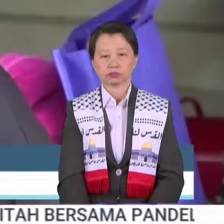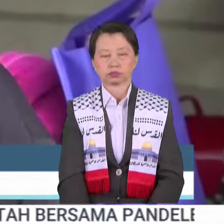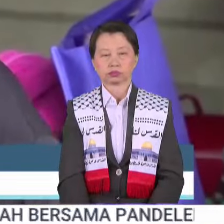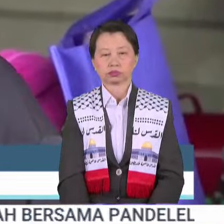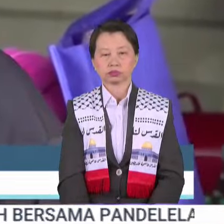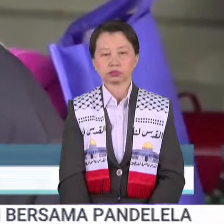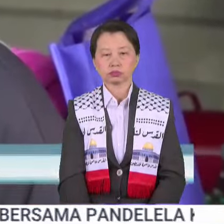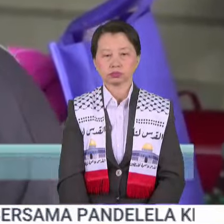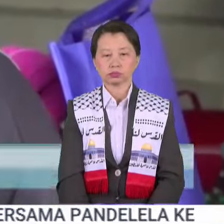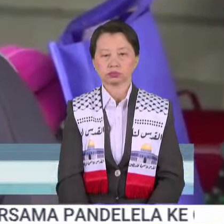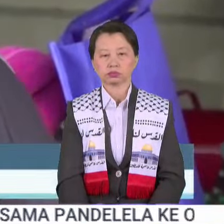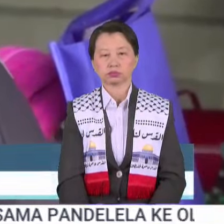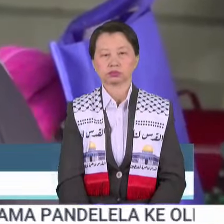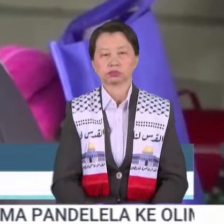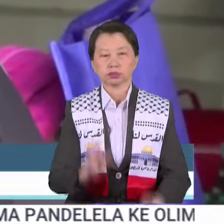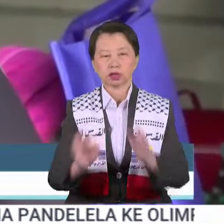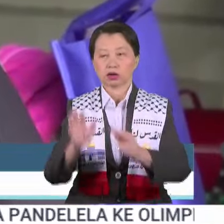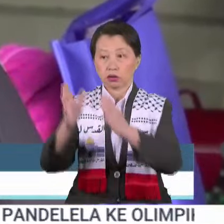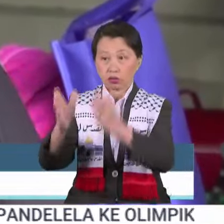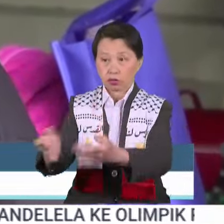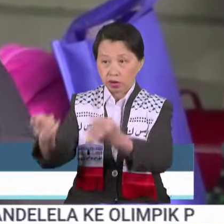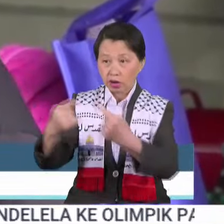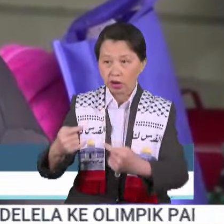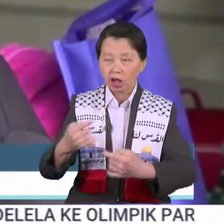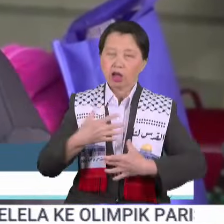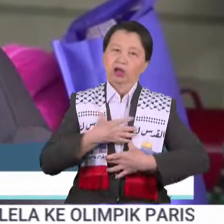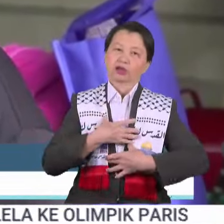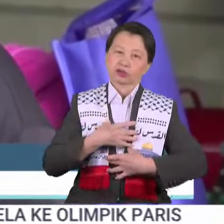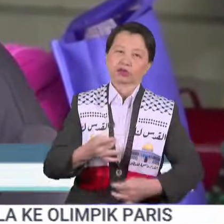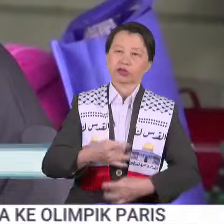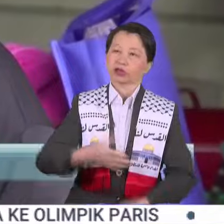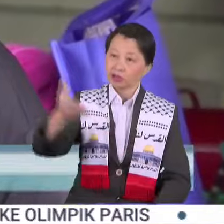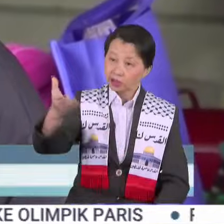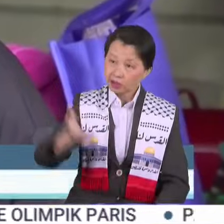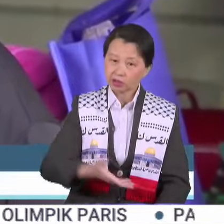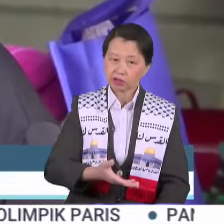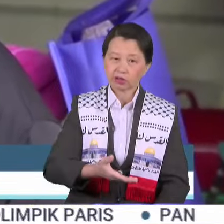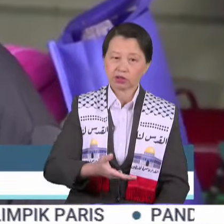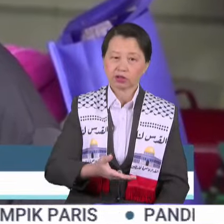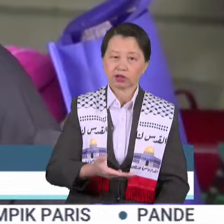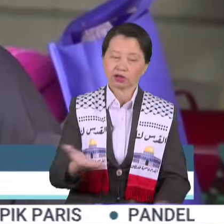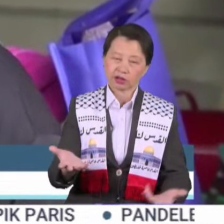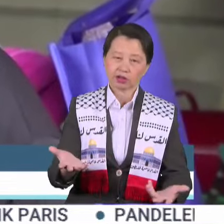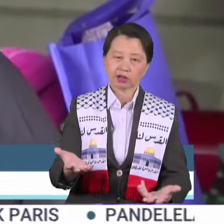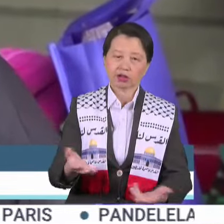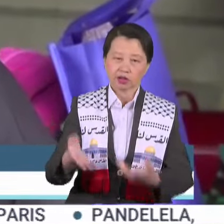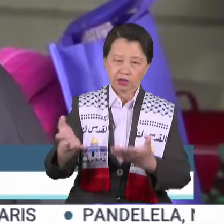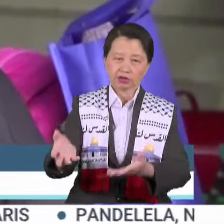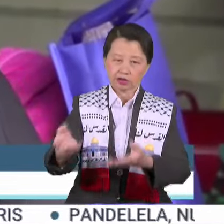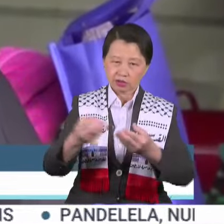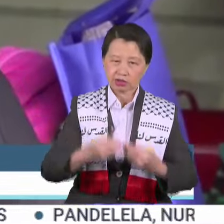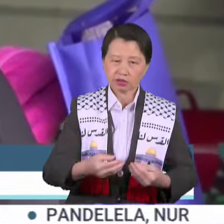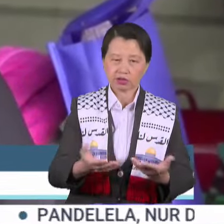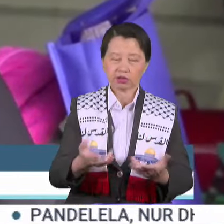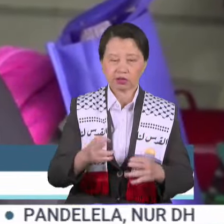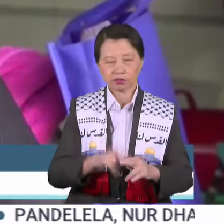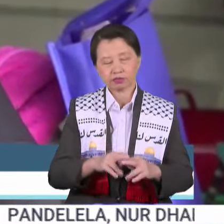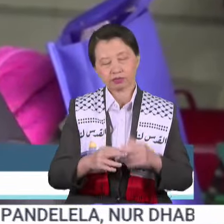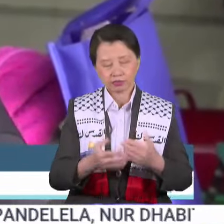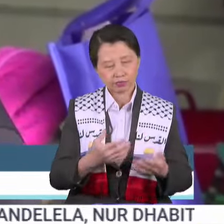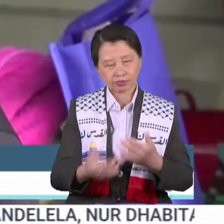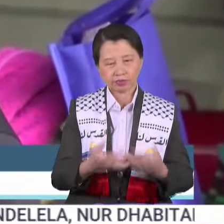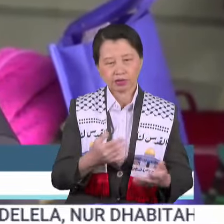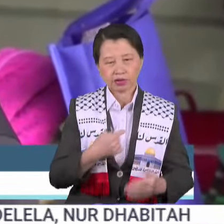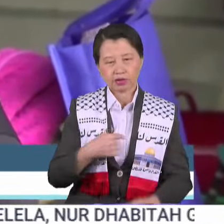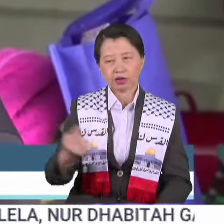Maknanya orang mari tu kita suka dah. Oh, maknanya orang mari support benda. Oh, biarlah tu pun dah bawa benda pun tak apa. Oh,